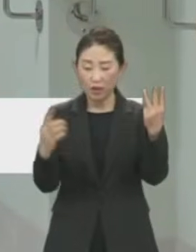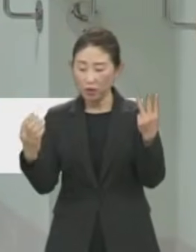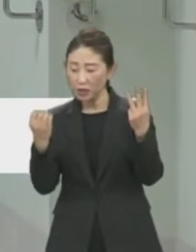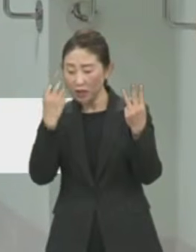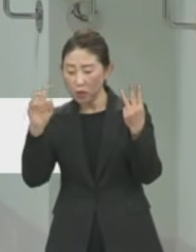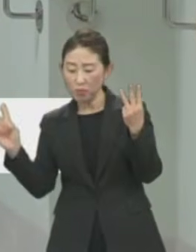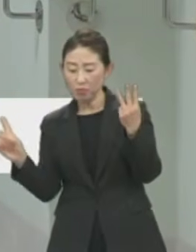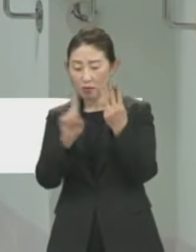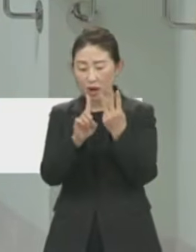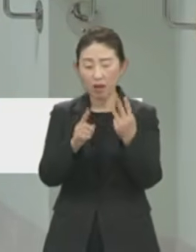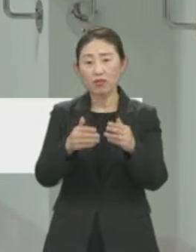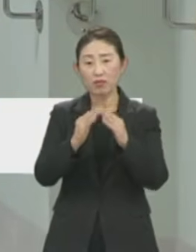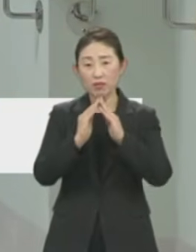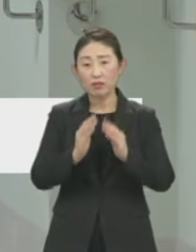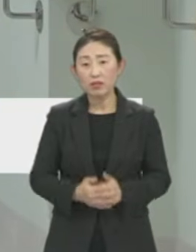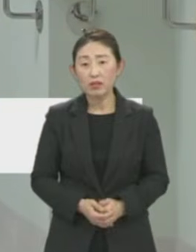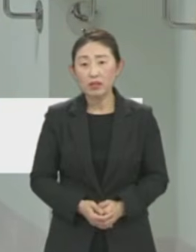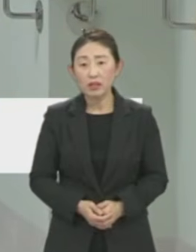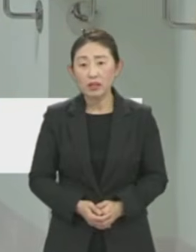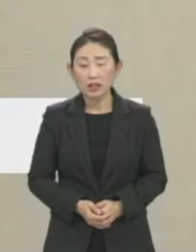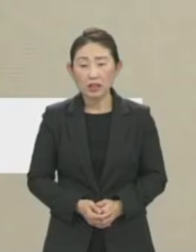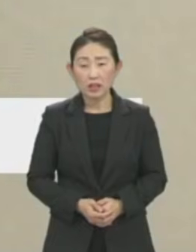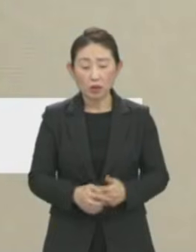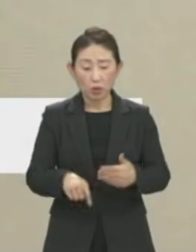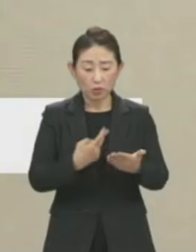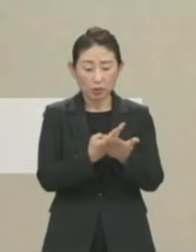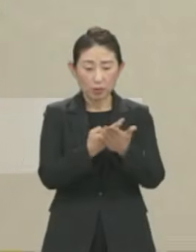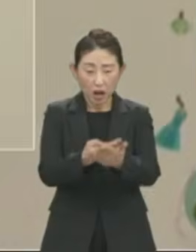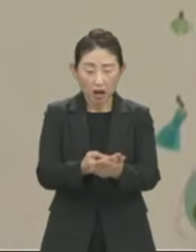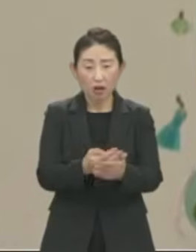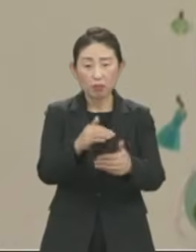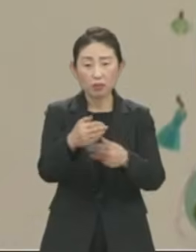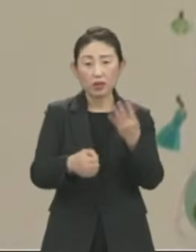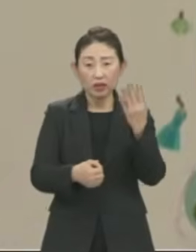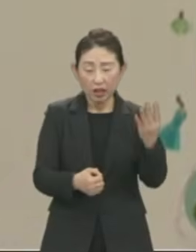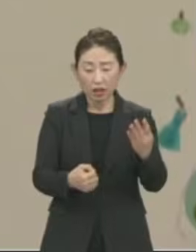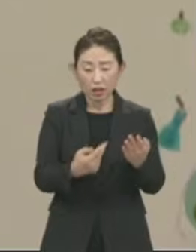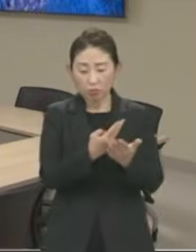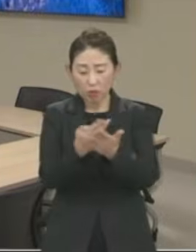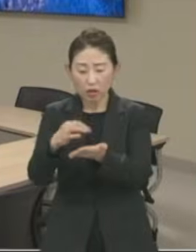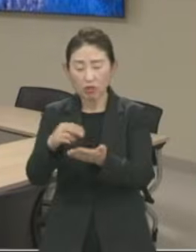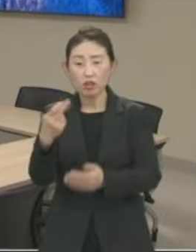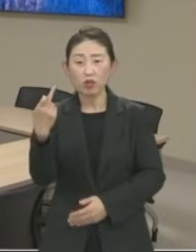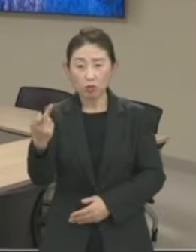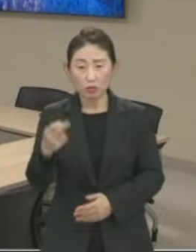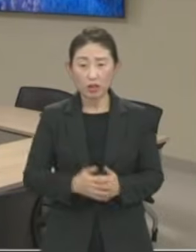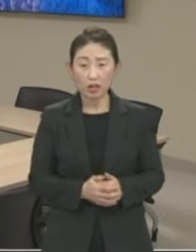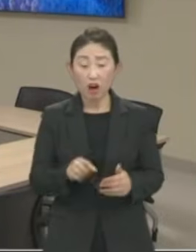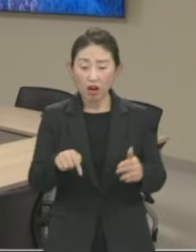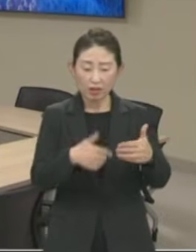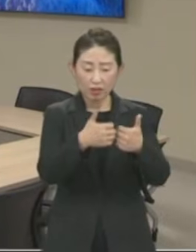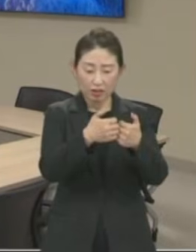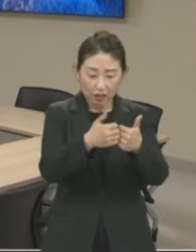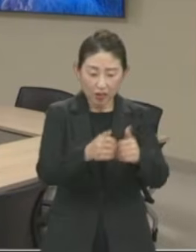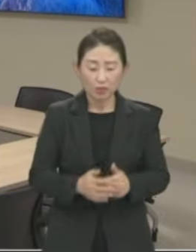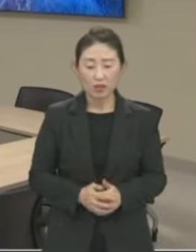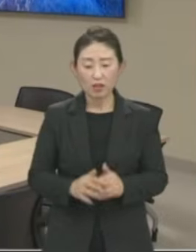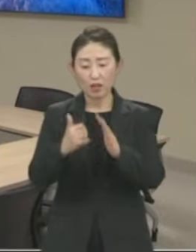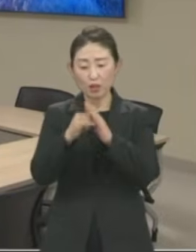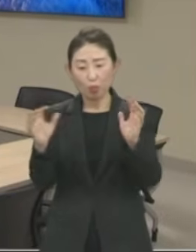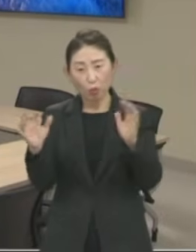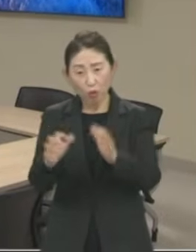병동이 문을 열었습니다. 1인실 4개를 포함해 모두 12개 병상 규모인데 상담실과 가족실, 프로그램실